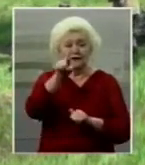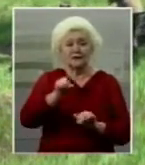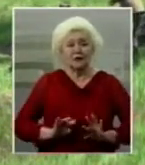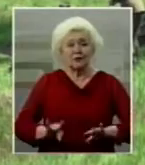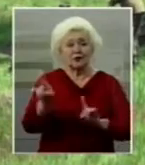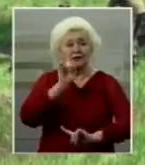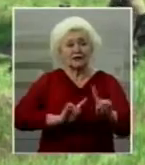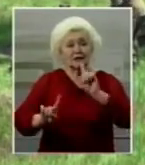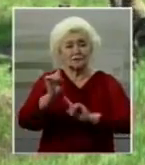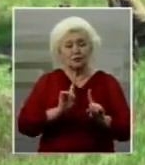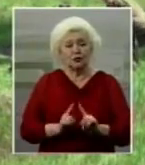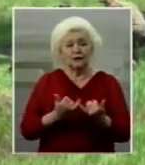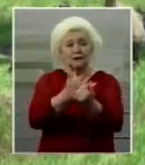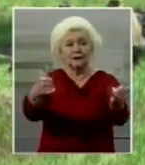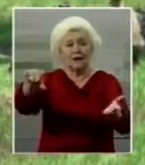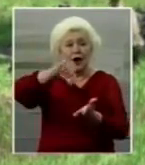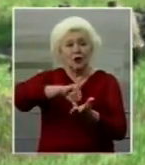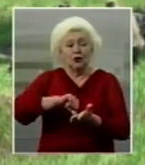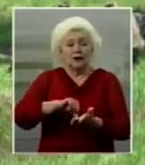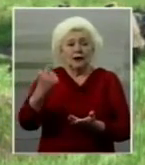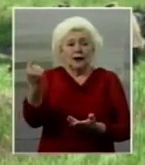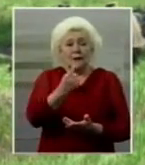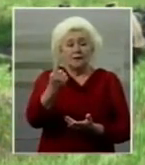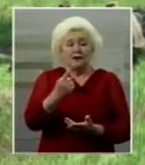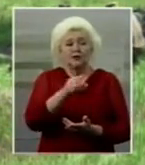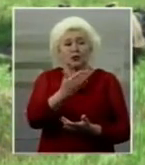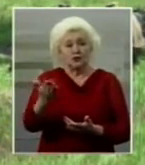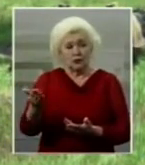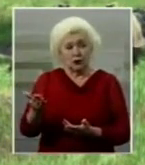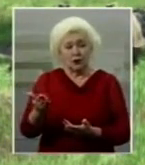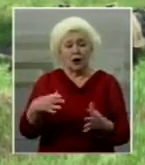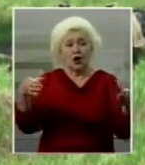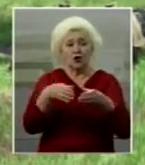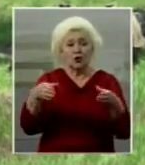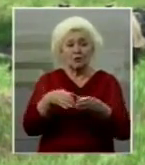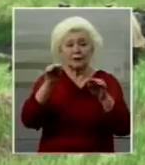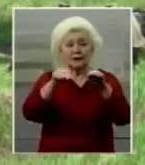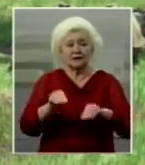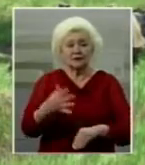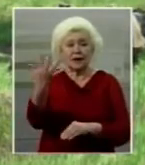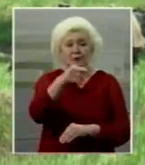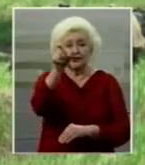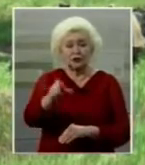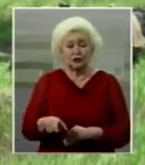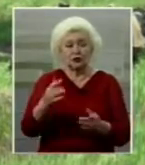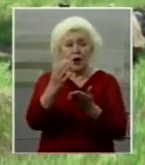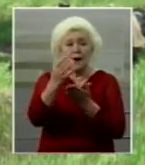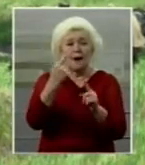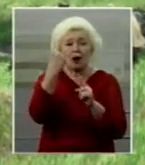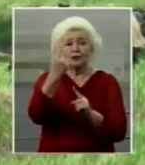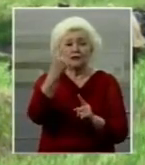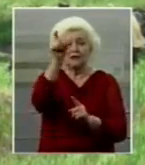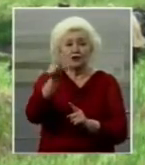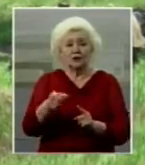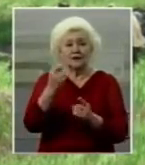збори для участі на першість Південного АТО. Команда складається із 5 чоловік плюс 1 запасний.